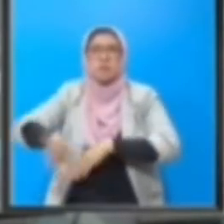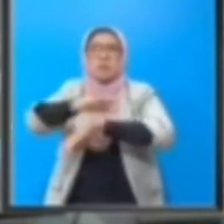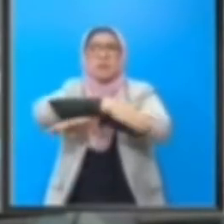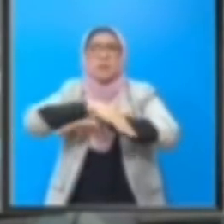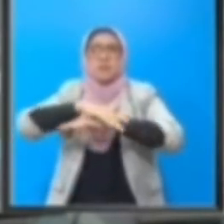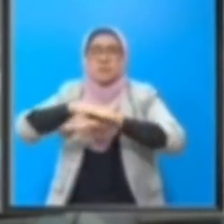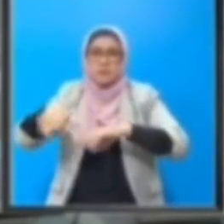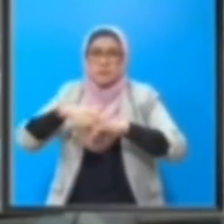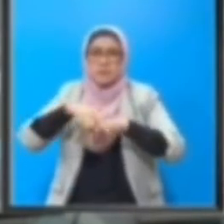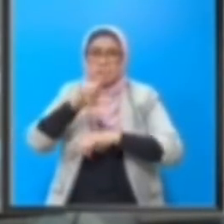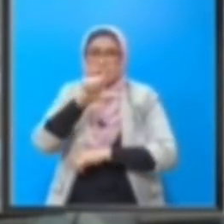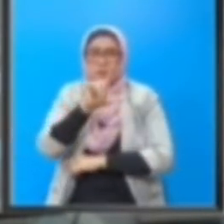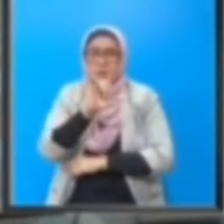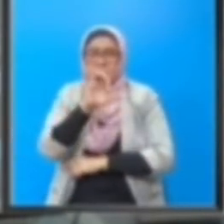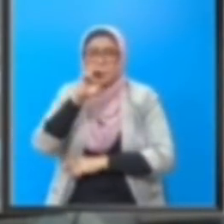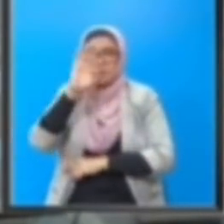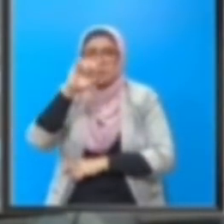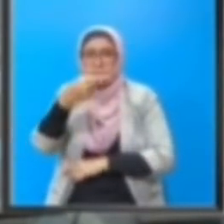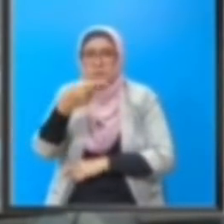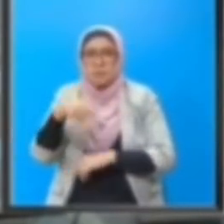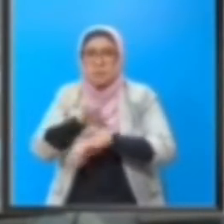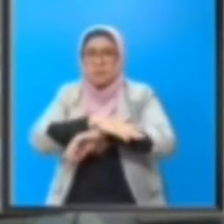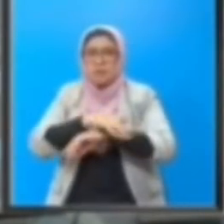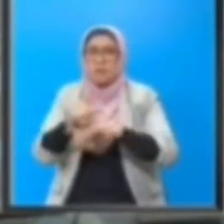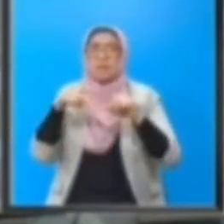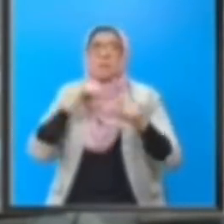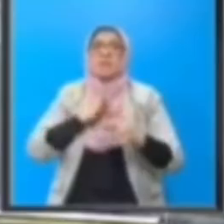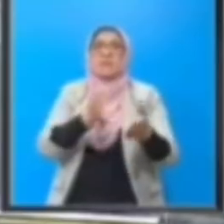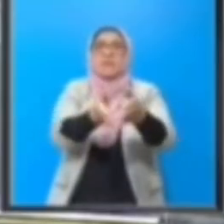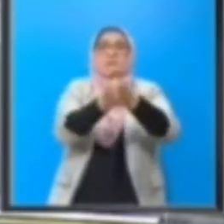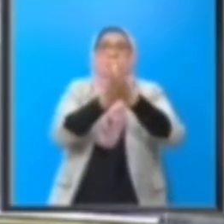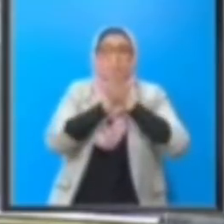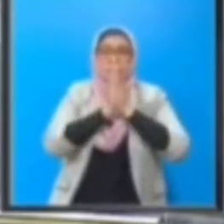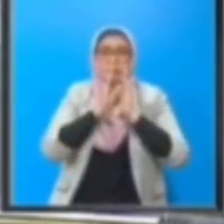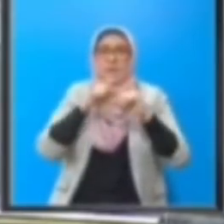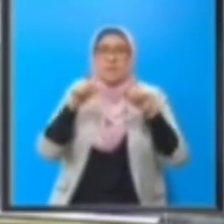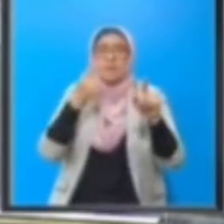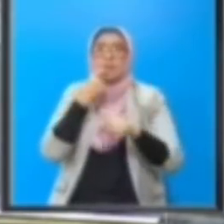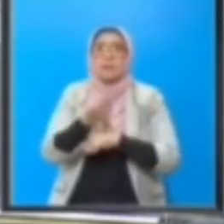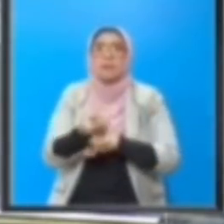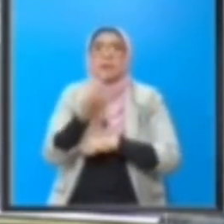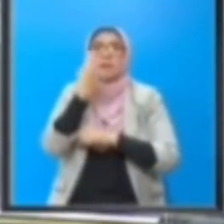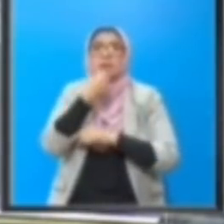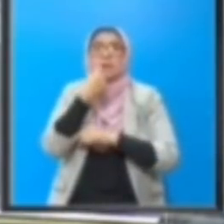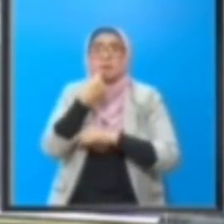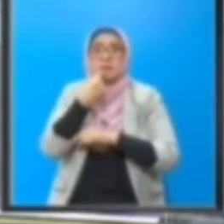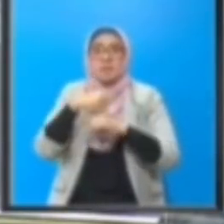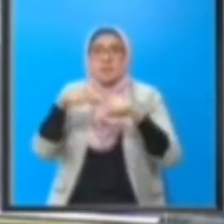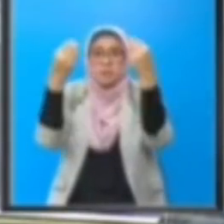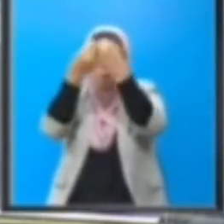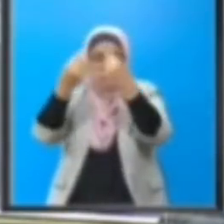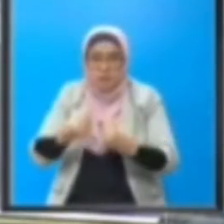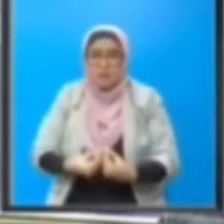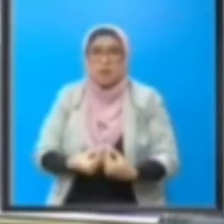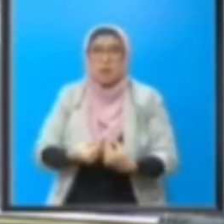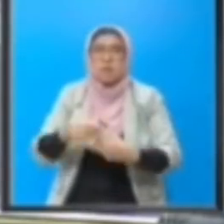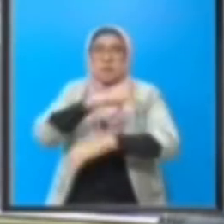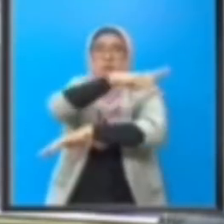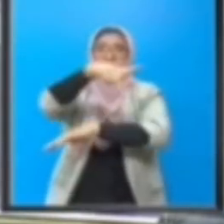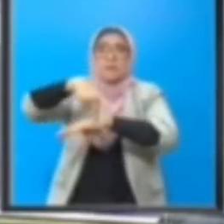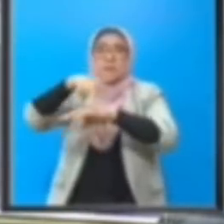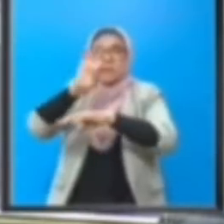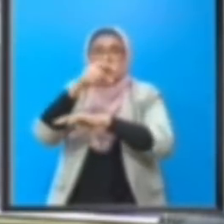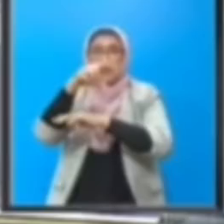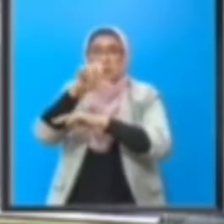supaya orang, individu ataupun ahli parlimen yang mengambil kira pada Rengas itu diambil tindakan. Baik. Ya. Yeah. So,